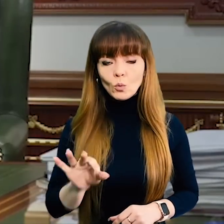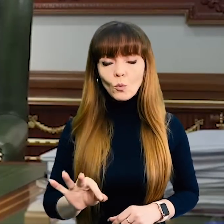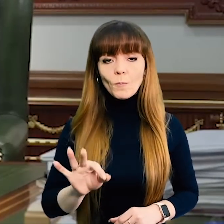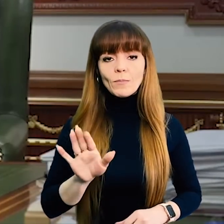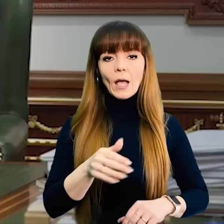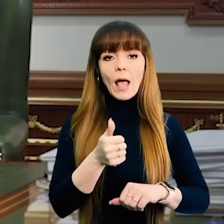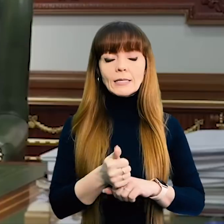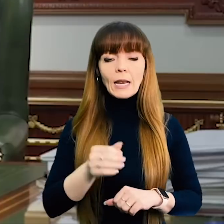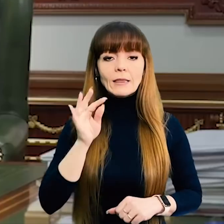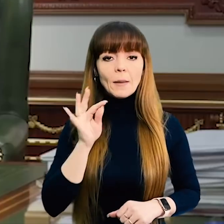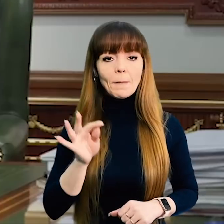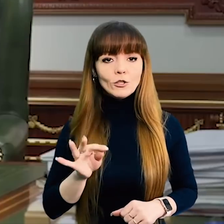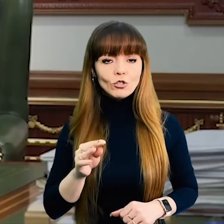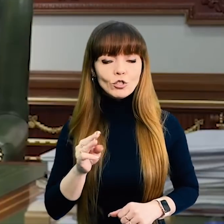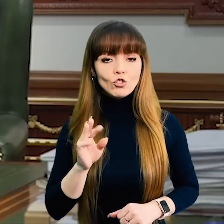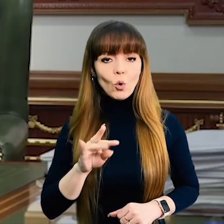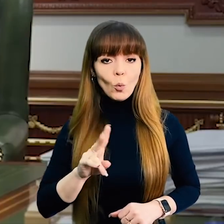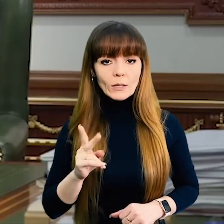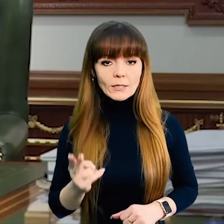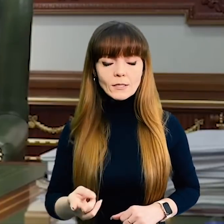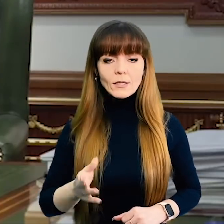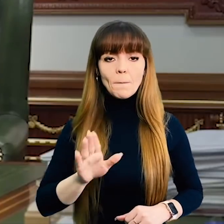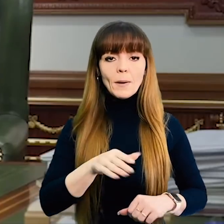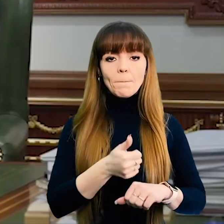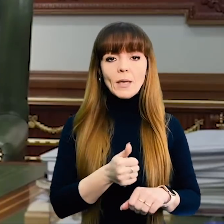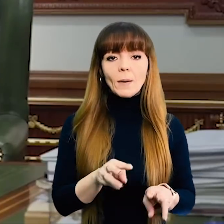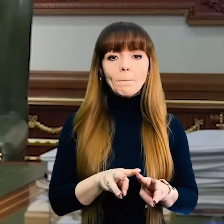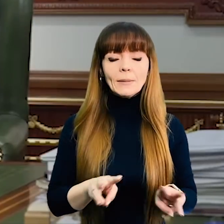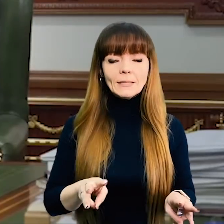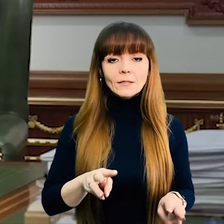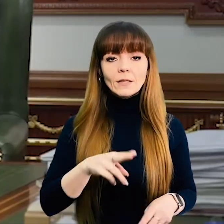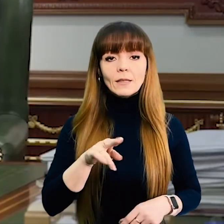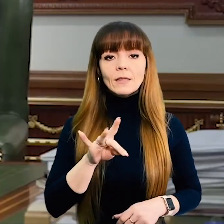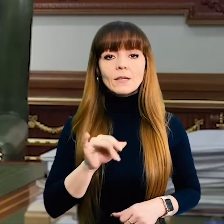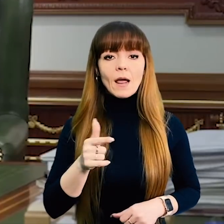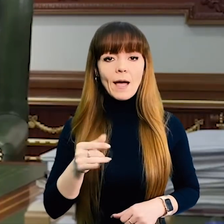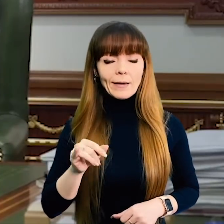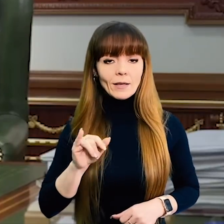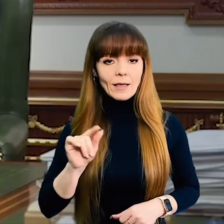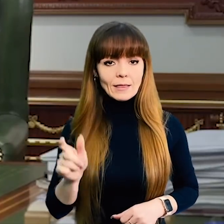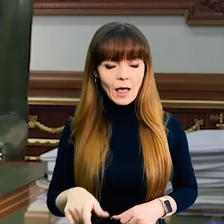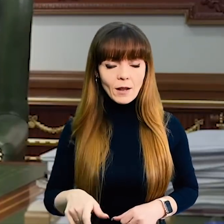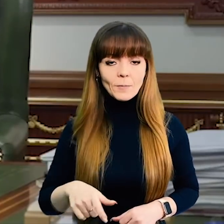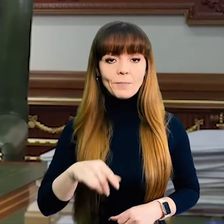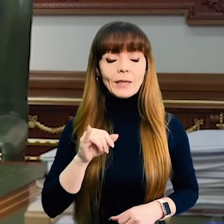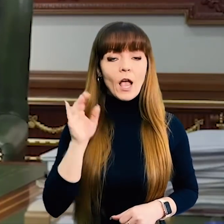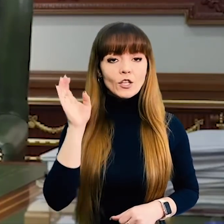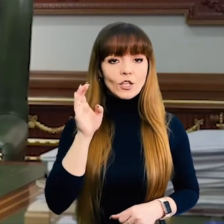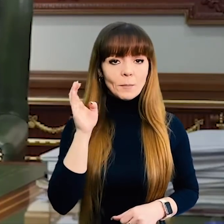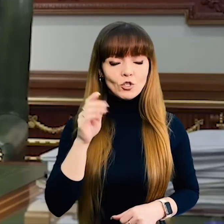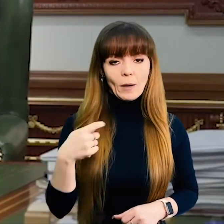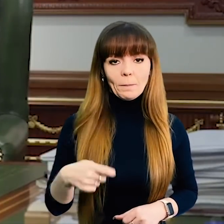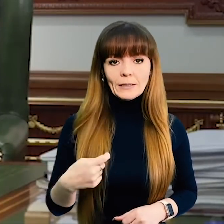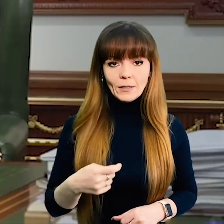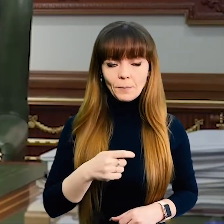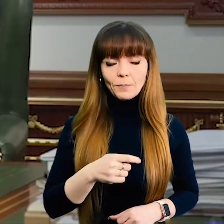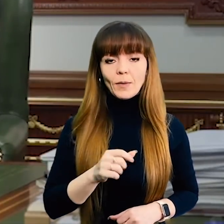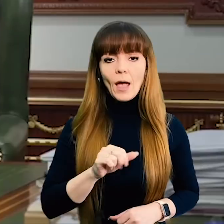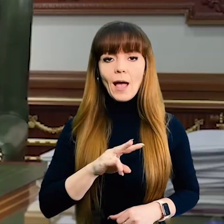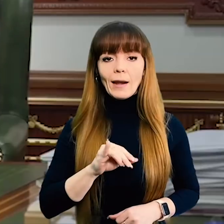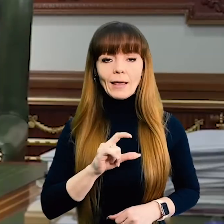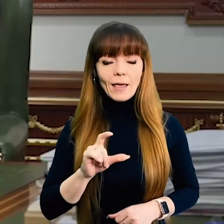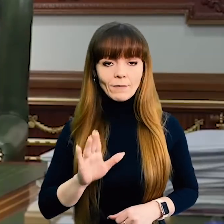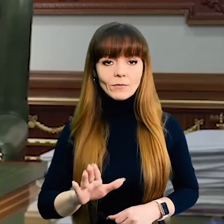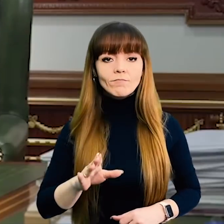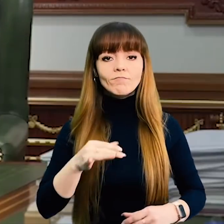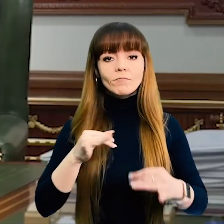Канади Трюдо, канцлер Німеччини Шольц, прем'єр-міністр Італії Драгі та президент Азербайджану Ільхам